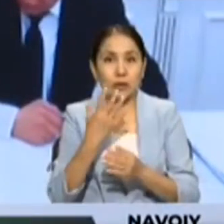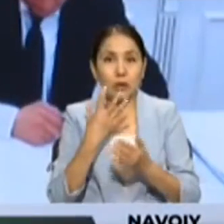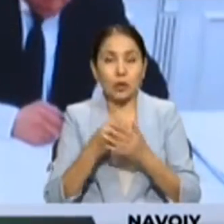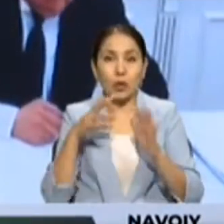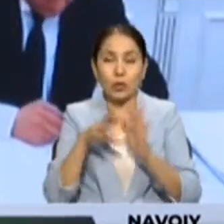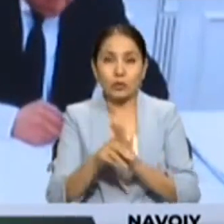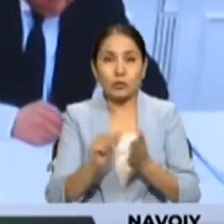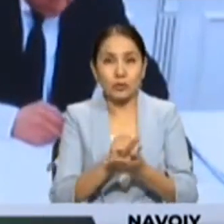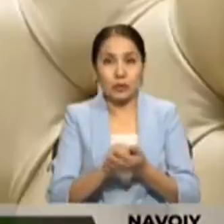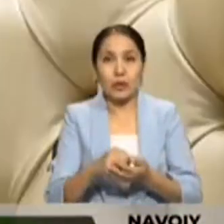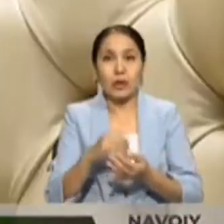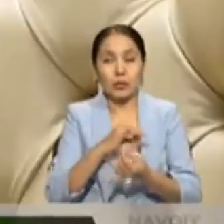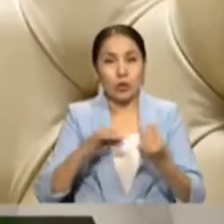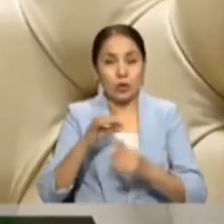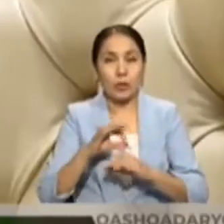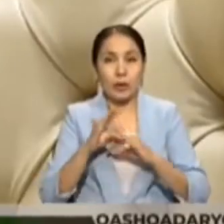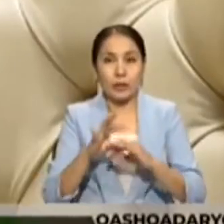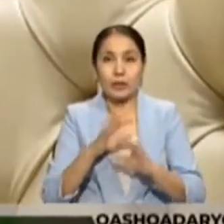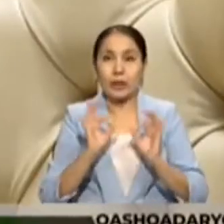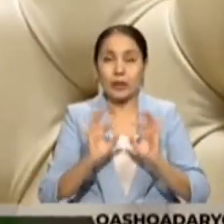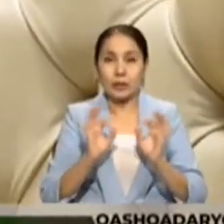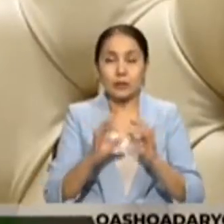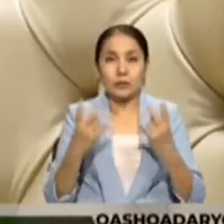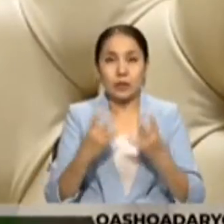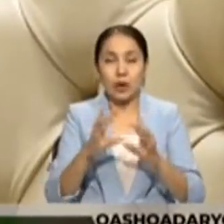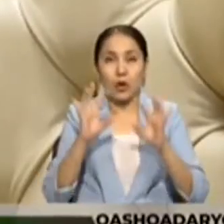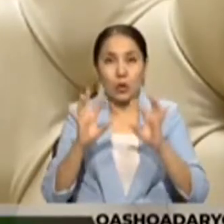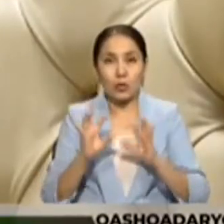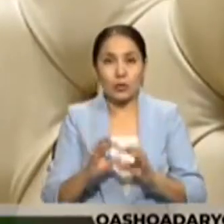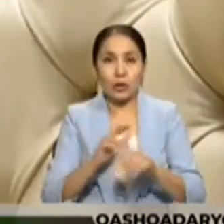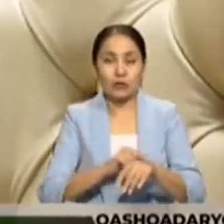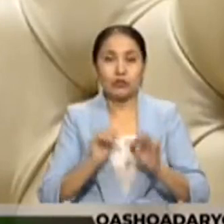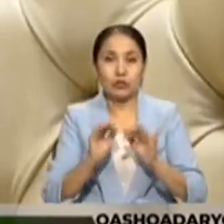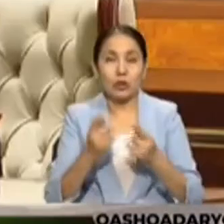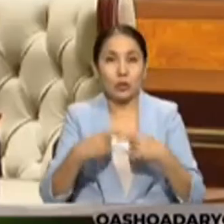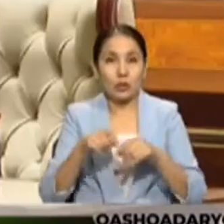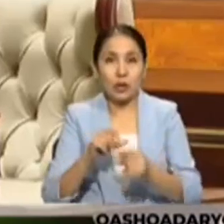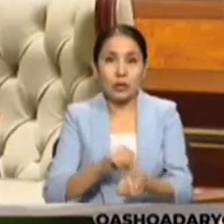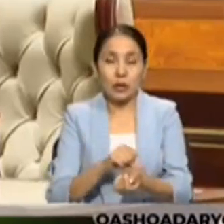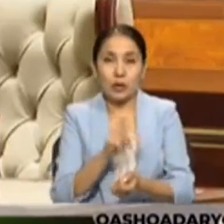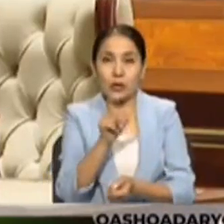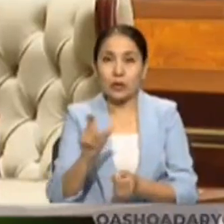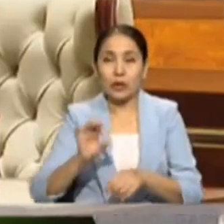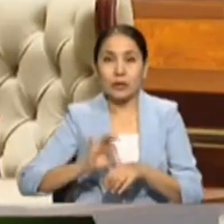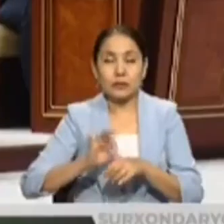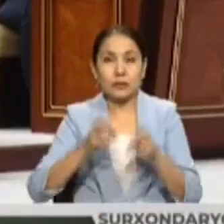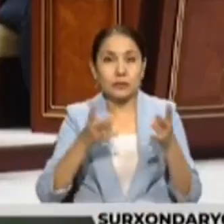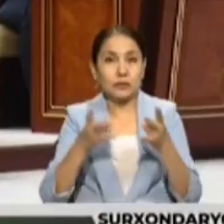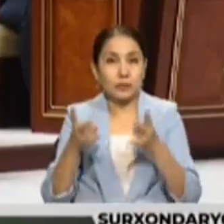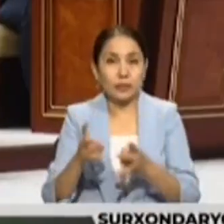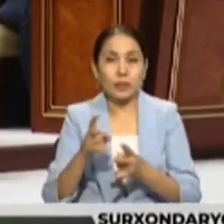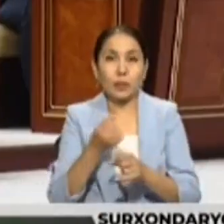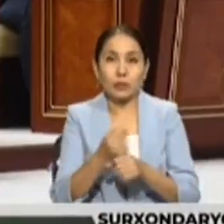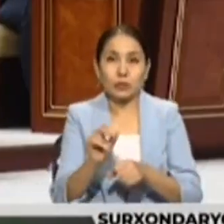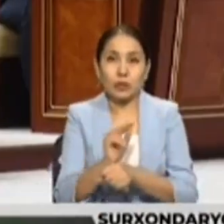haqidagi qonun ham qizg'in muhokama qilindi. Qayd etilganidek, qonunga ichki ishlar organlariga narkologik kasalliklarga chalingan shaxslarni